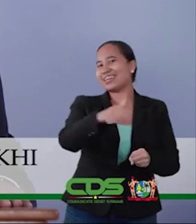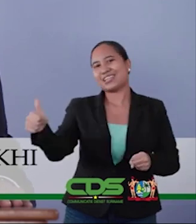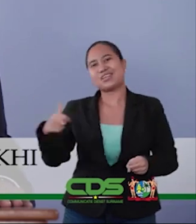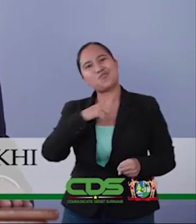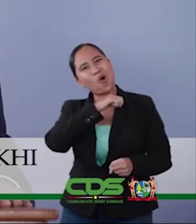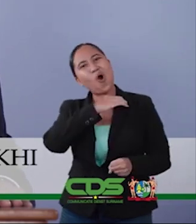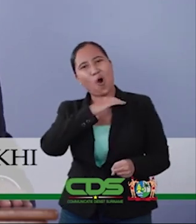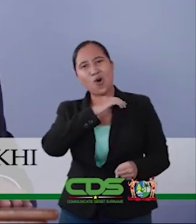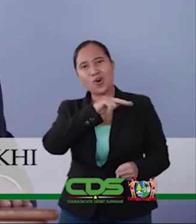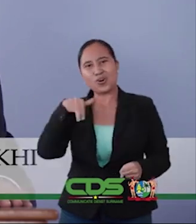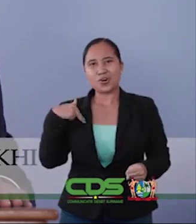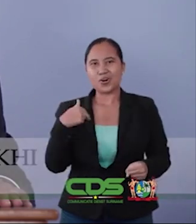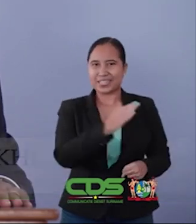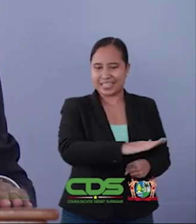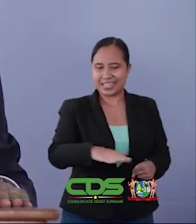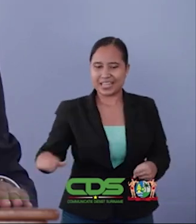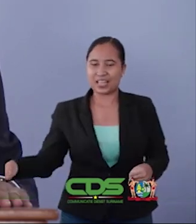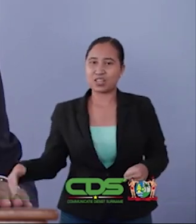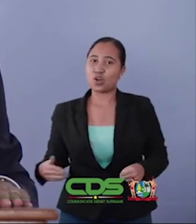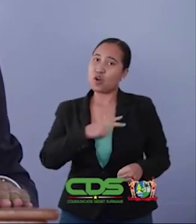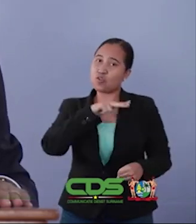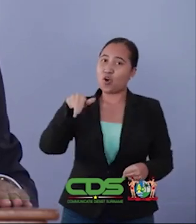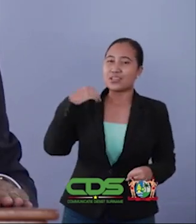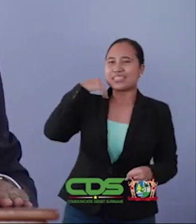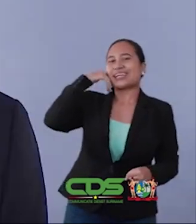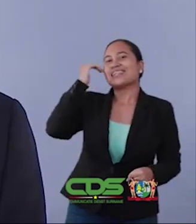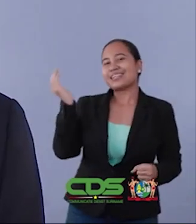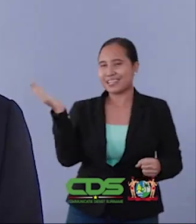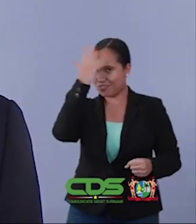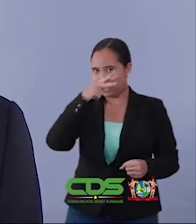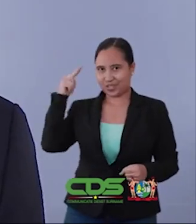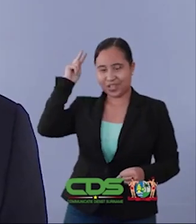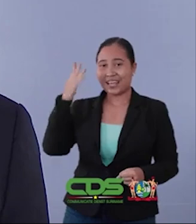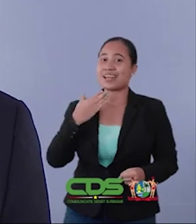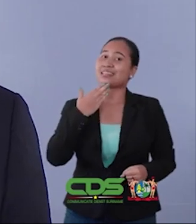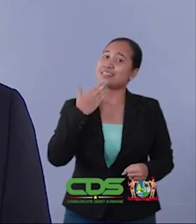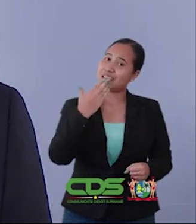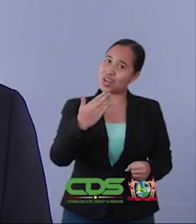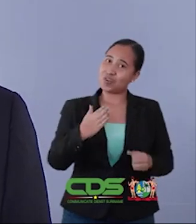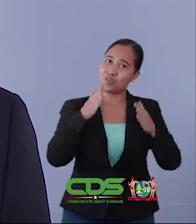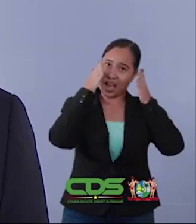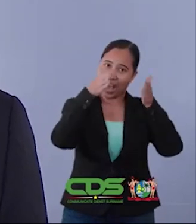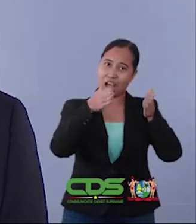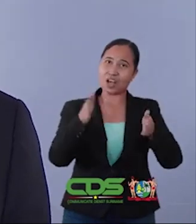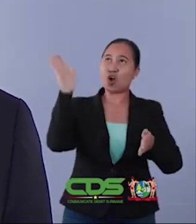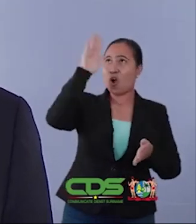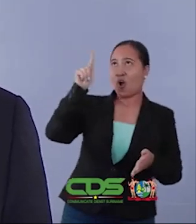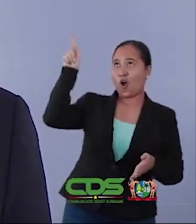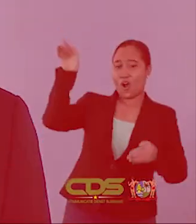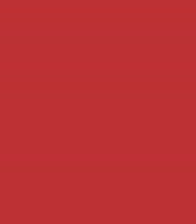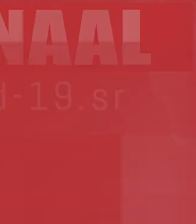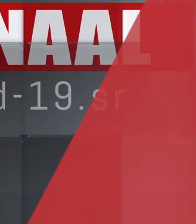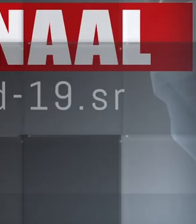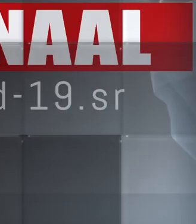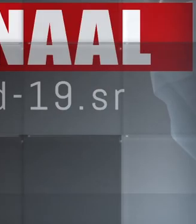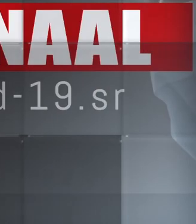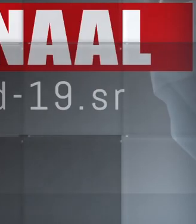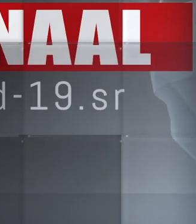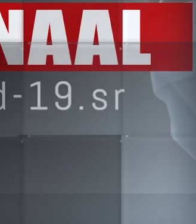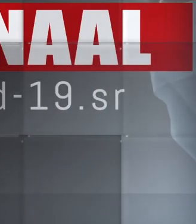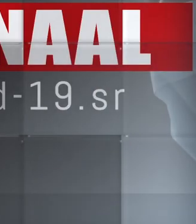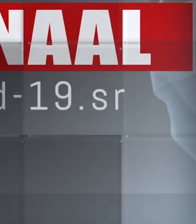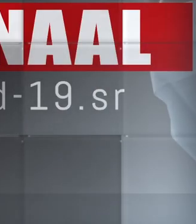Voor onze kinderen. Voor ons geliefde land Suriname. Dank u voor uw aandacht en God zegen u. De